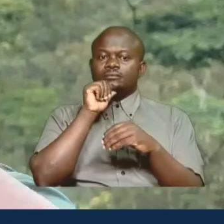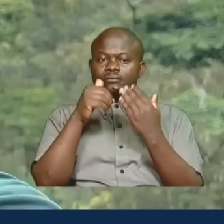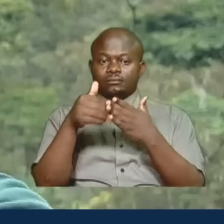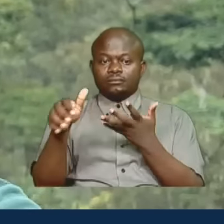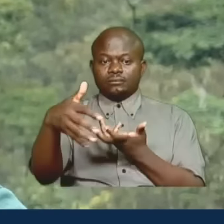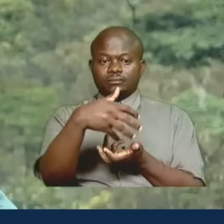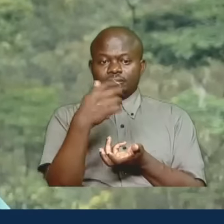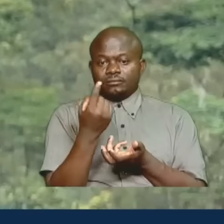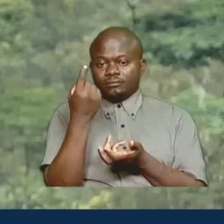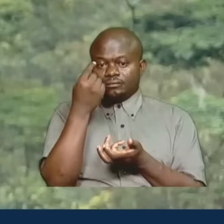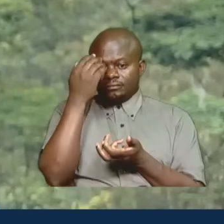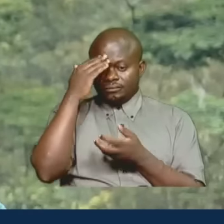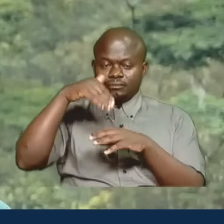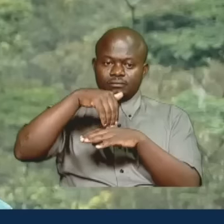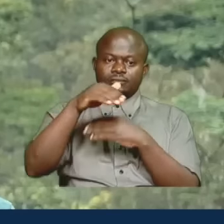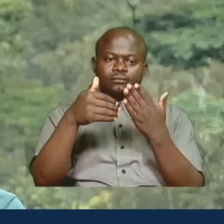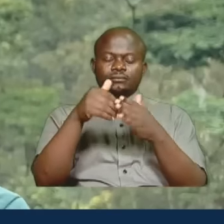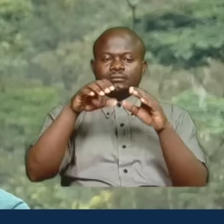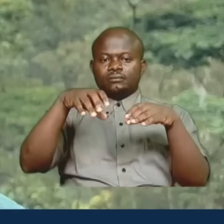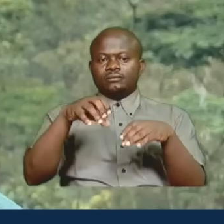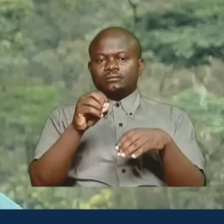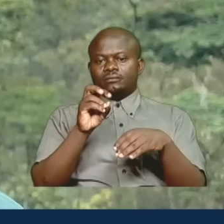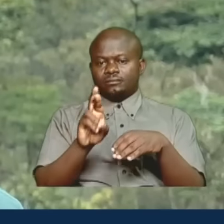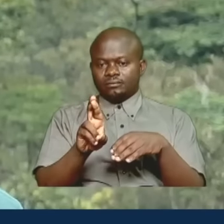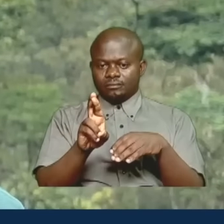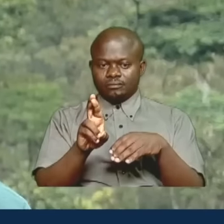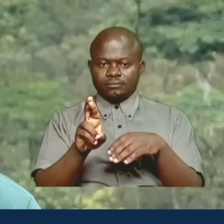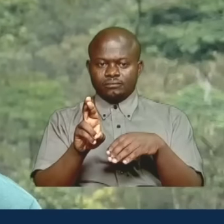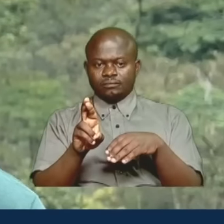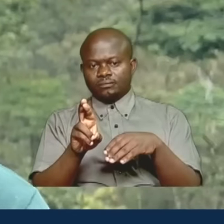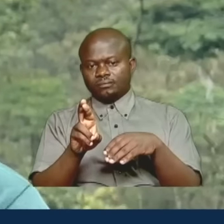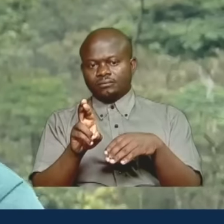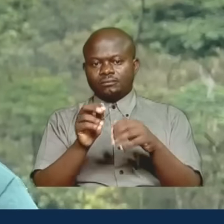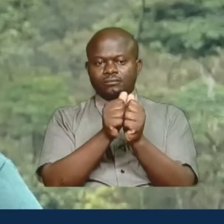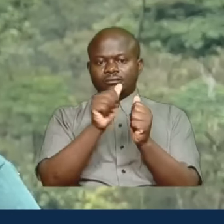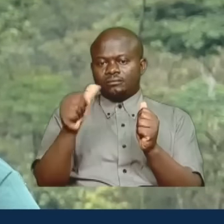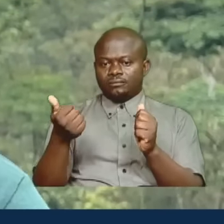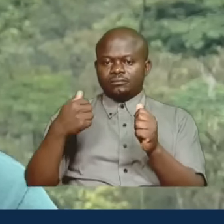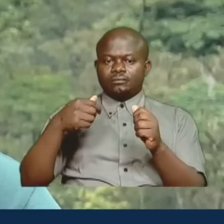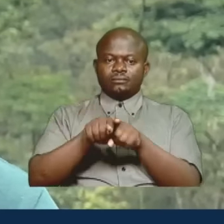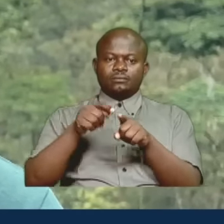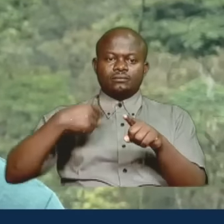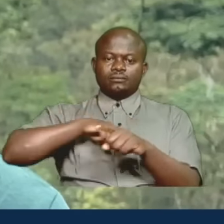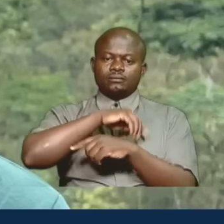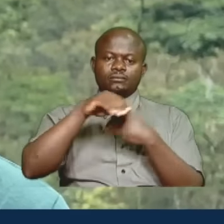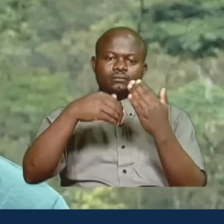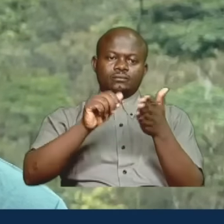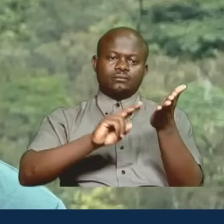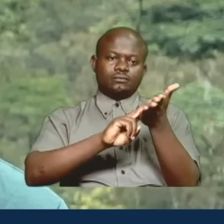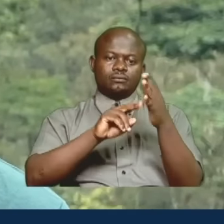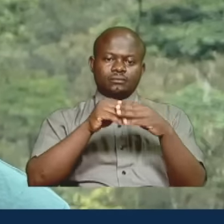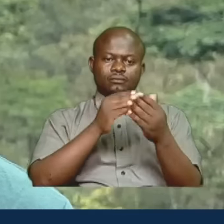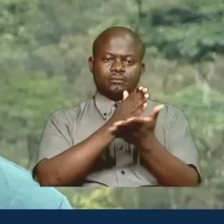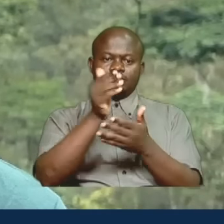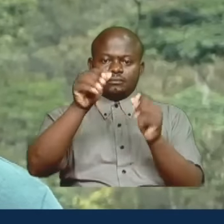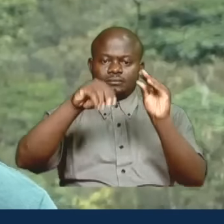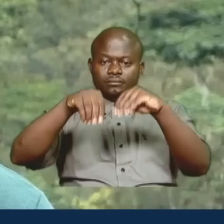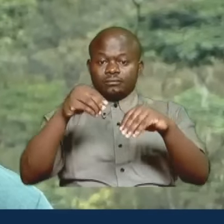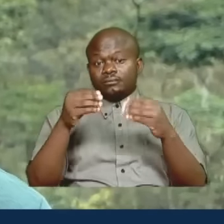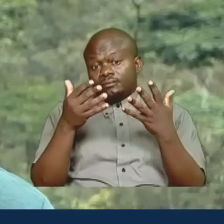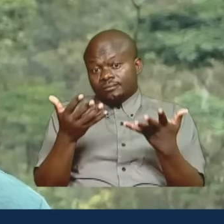gusa twohereza muri Kongo cyangwa se n'ahandi, natwe ubwacu tukaba twakoresha mu by'ukuri uwo musaruro, uretse